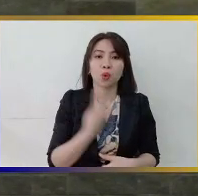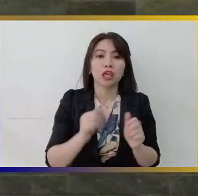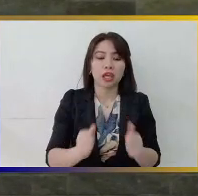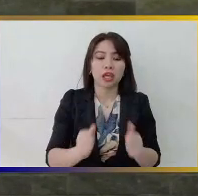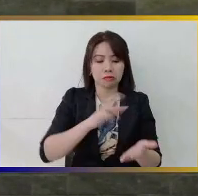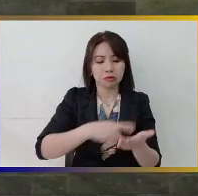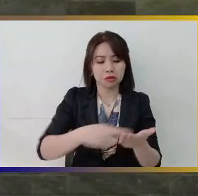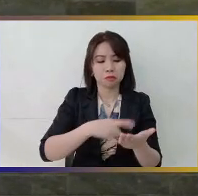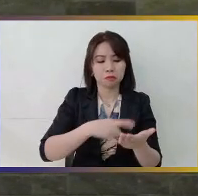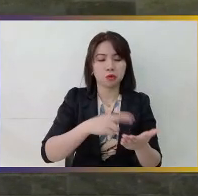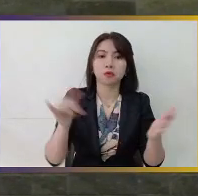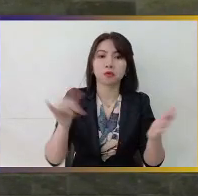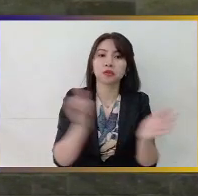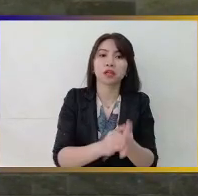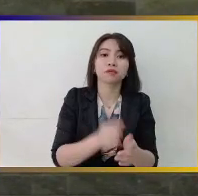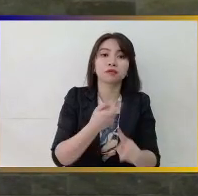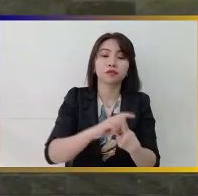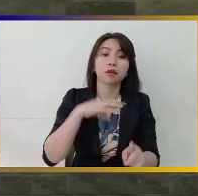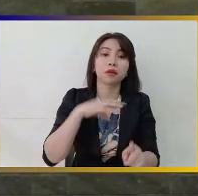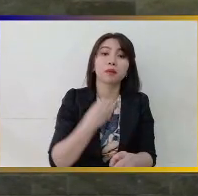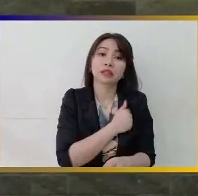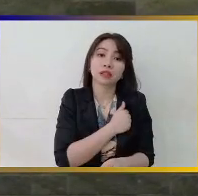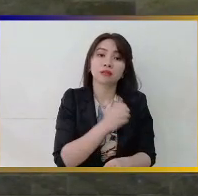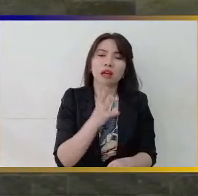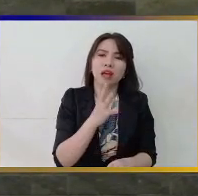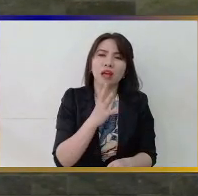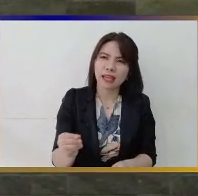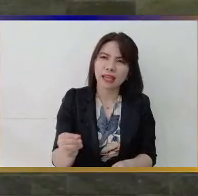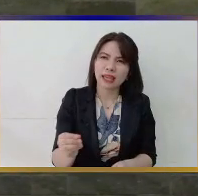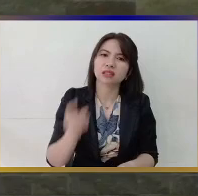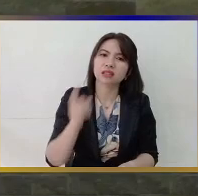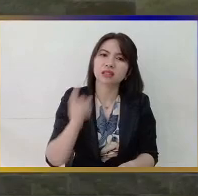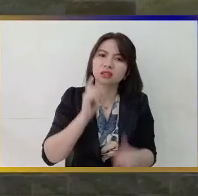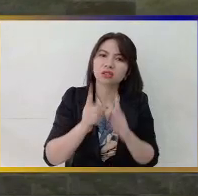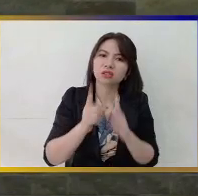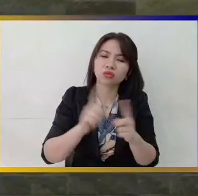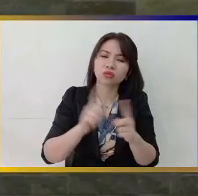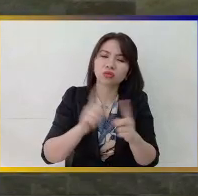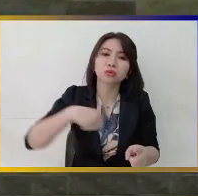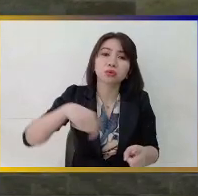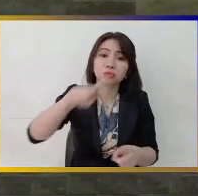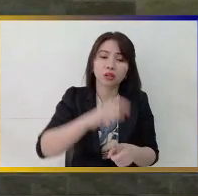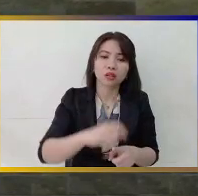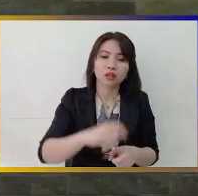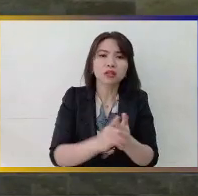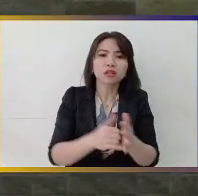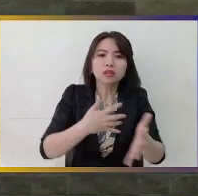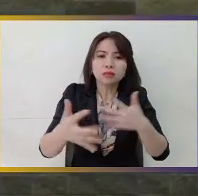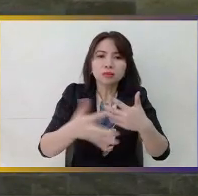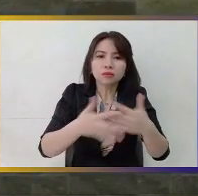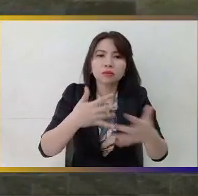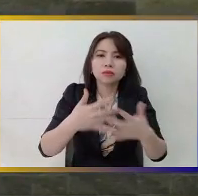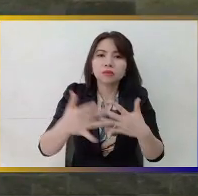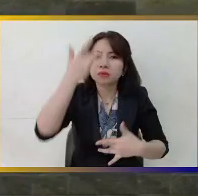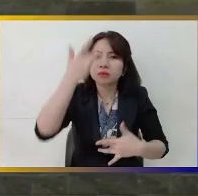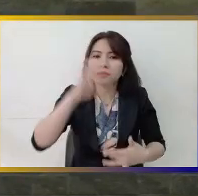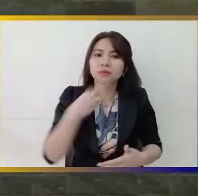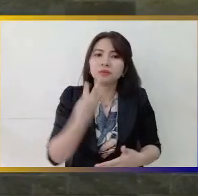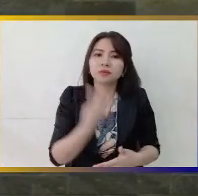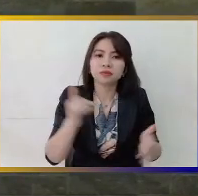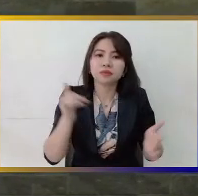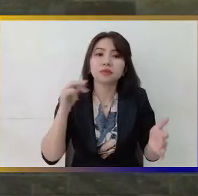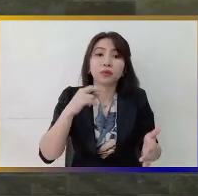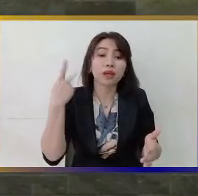kung kumbinsihin tayo na kung ano yung infection natin, ganun na tayo. Makapatid, magkaiba ho yung it